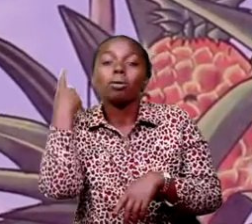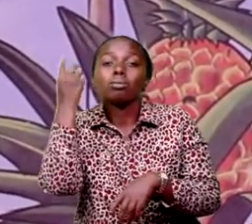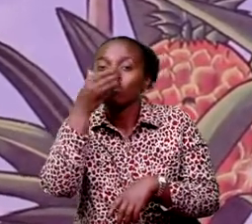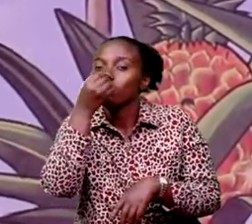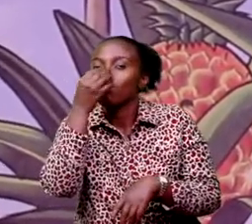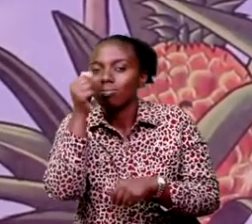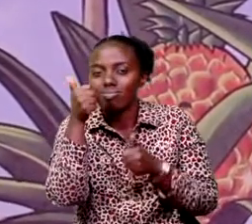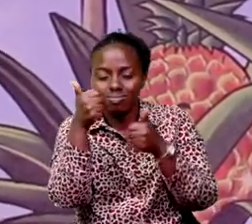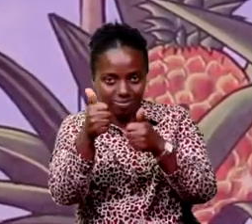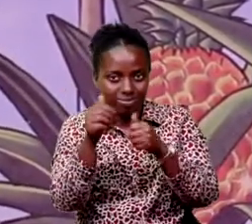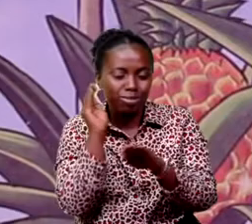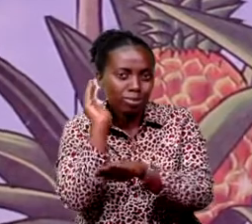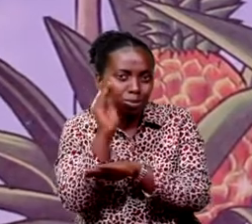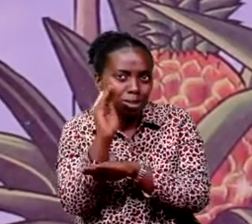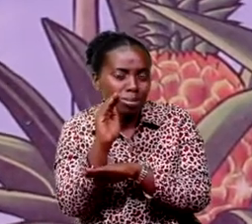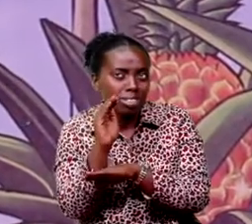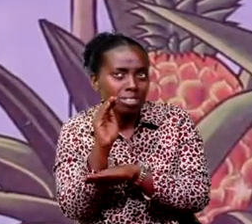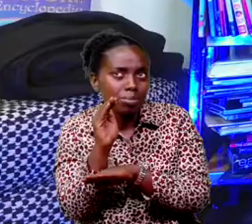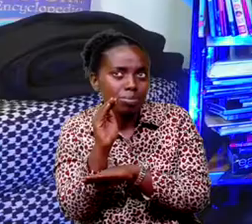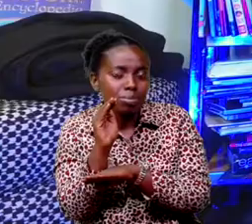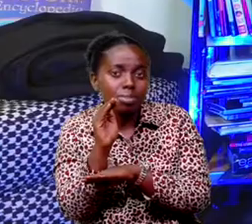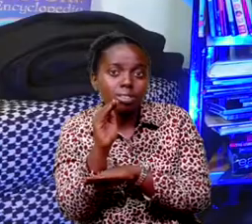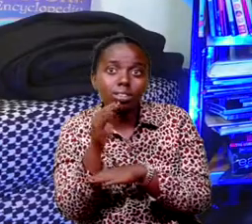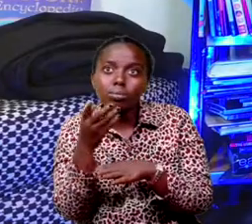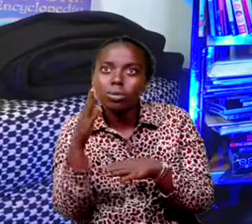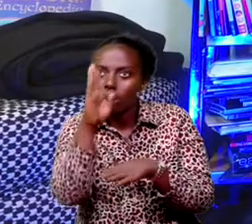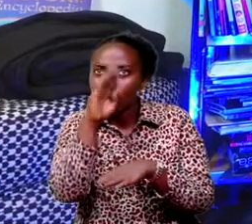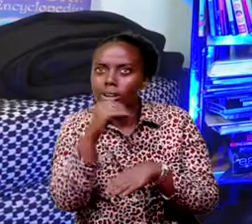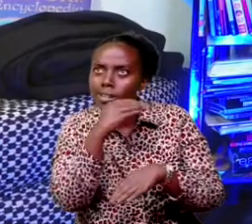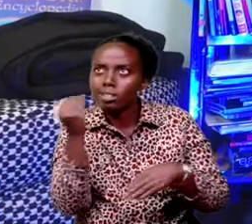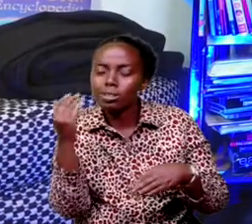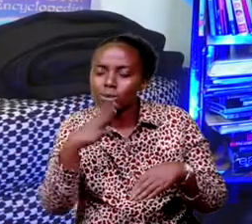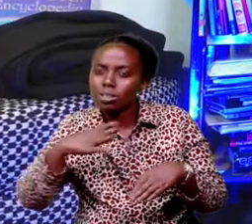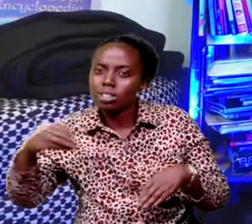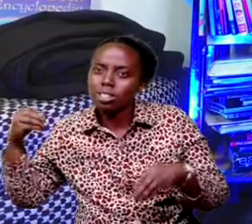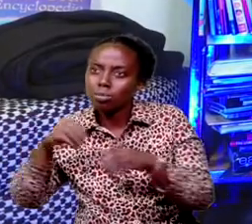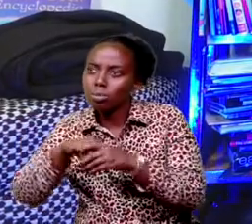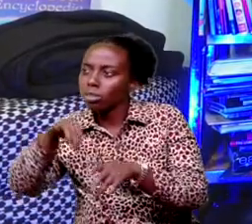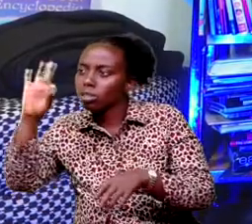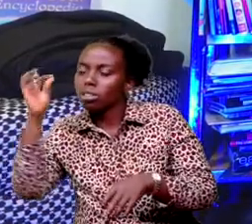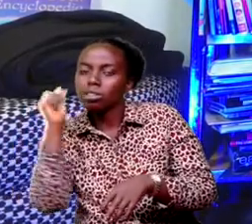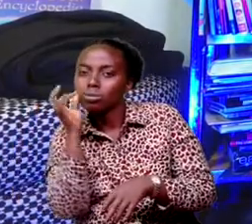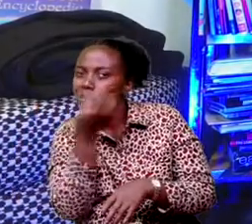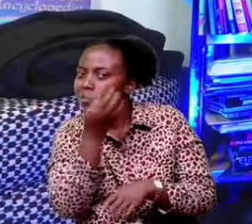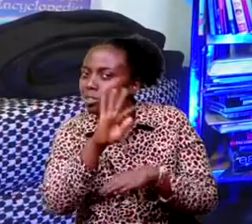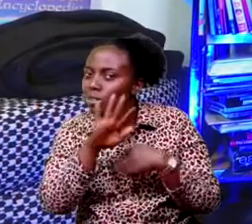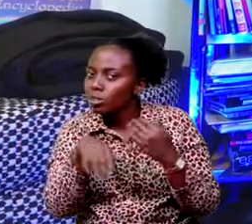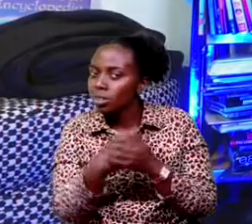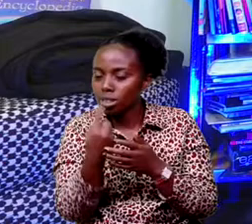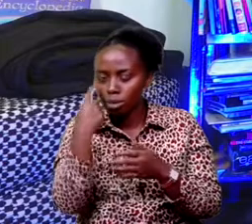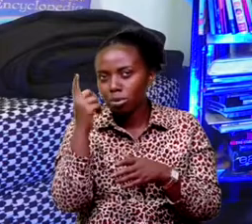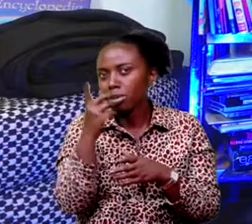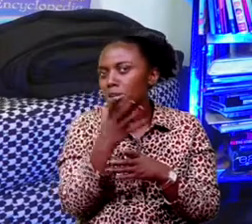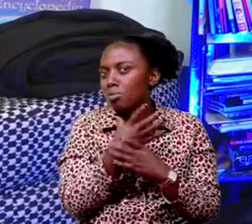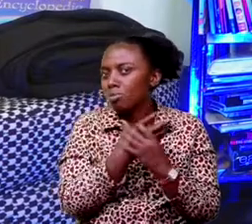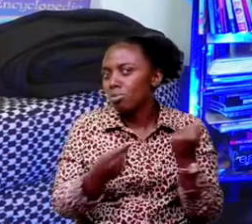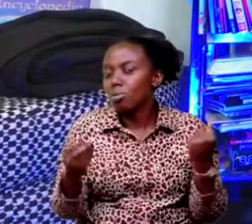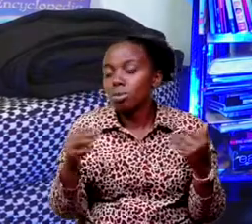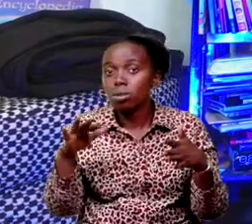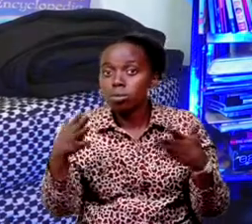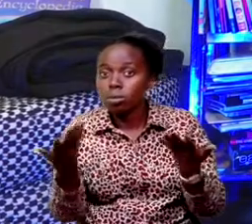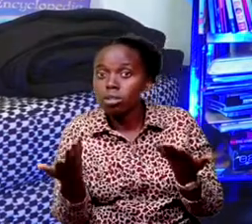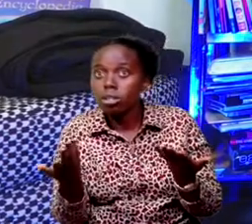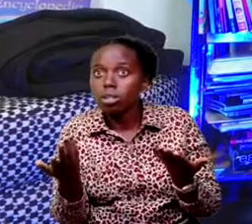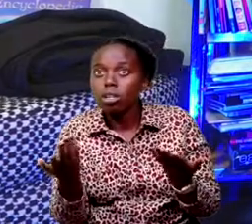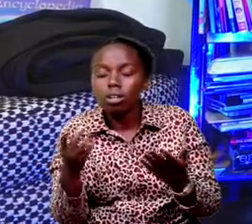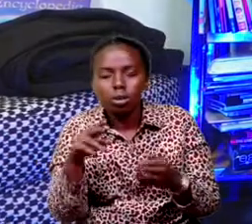zaguhumuriraga niko kuzibaza ati mwananasi mwe ko nagiye mu zindi mbuto zose nkasanga zarumye mwe niki